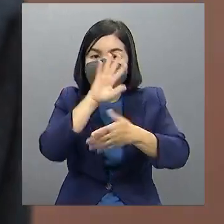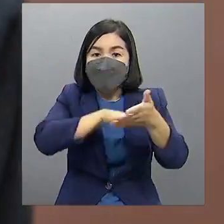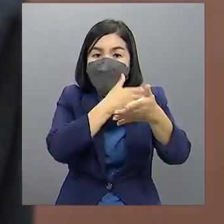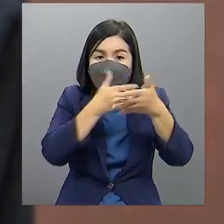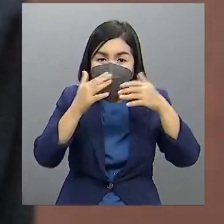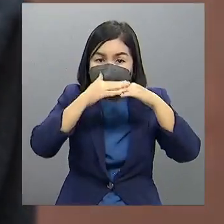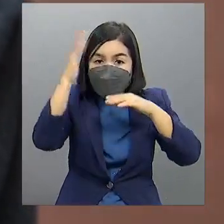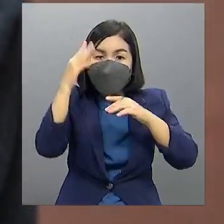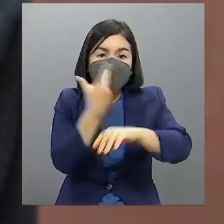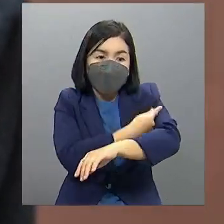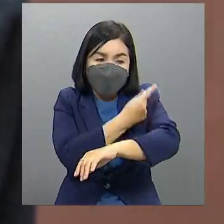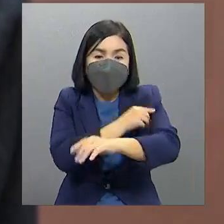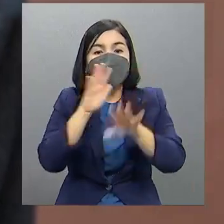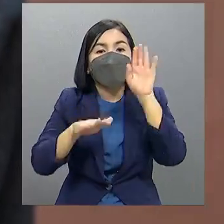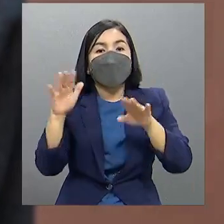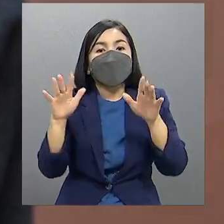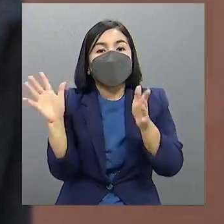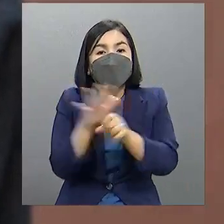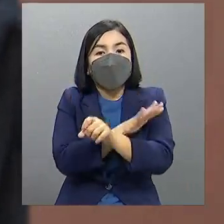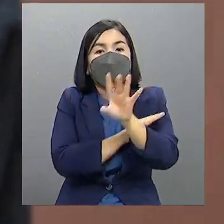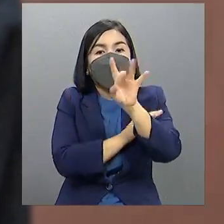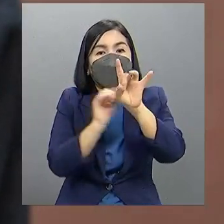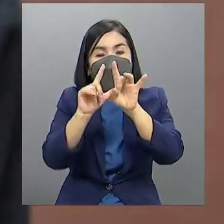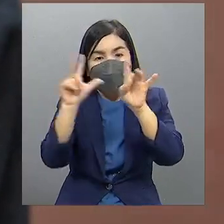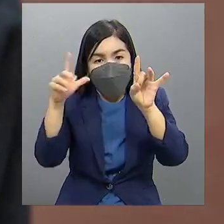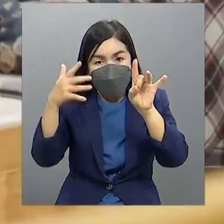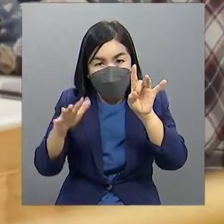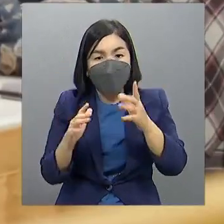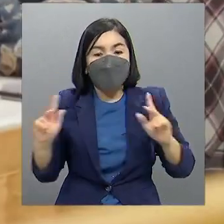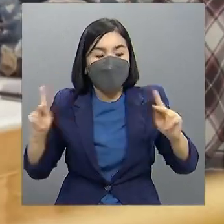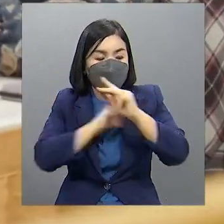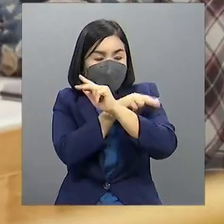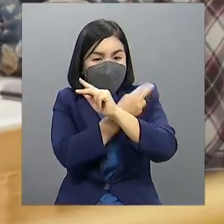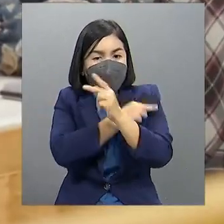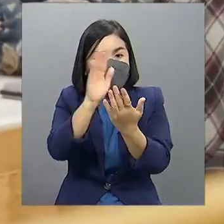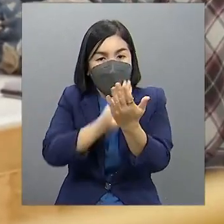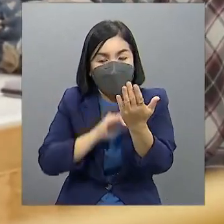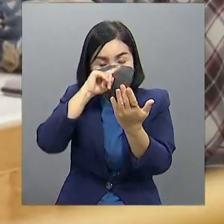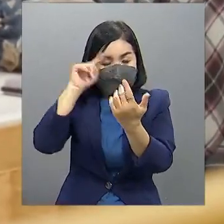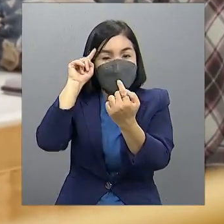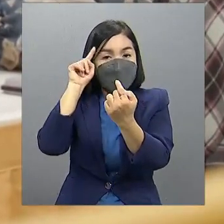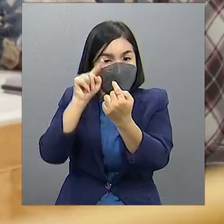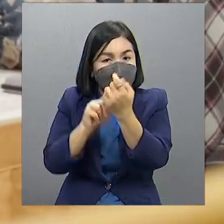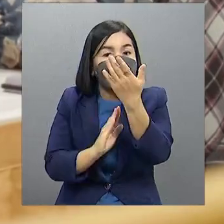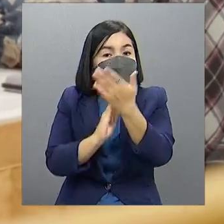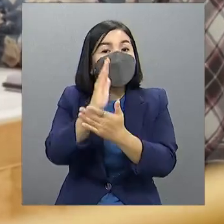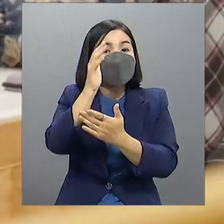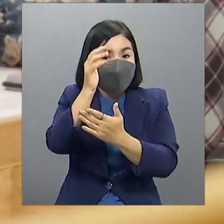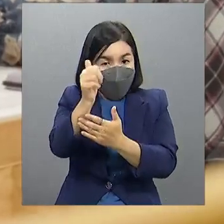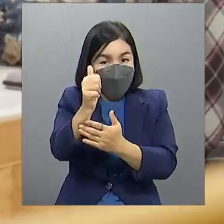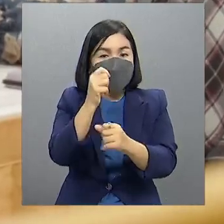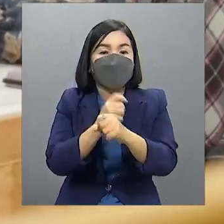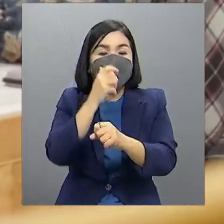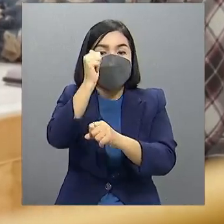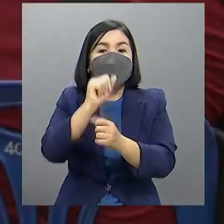รถภายในปีนี้ซึ่งกระทรวงสาธารณสุขคาดว่าไทยจะบรรลุเป้าหมายการฉีดวัคซีนเข้าผิว 19ได้ร้อยล้านโด๊ส